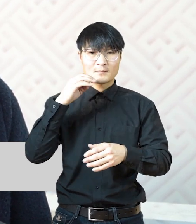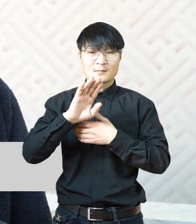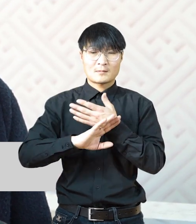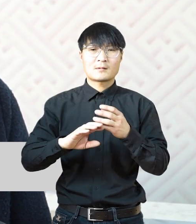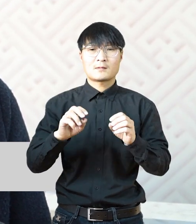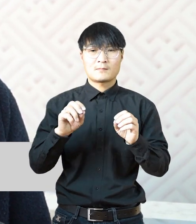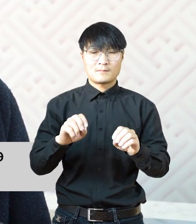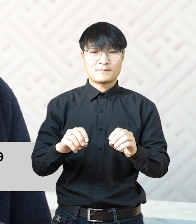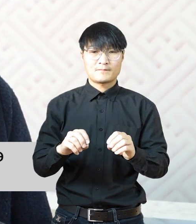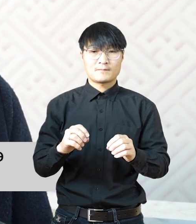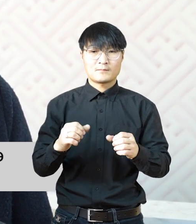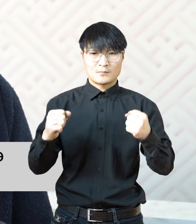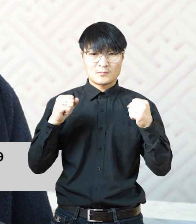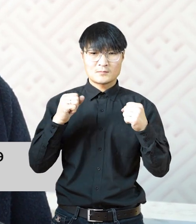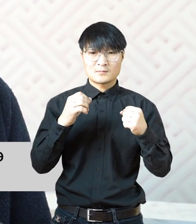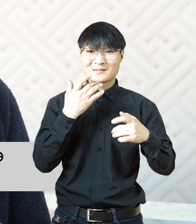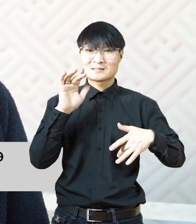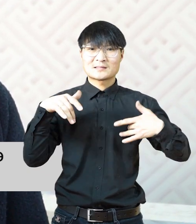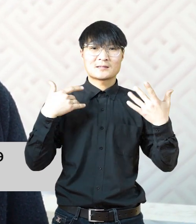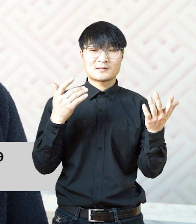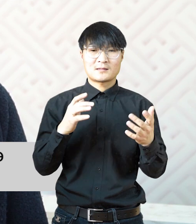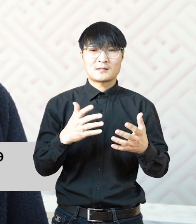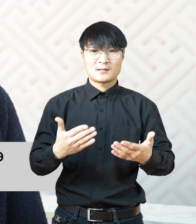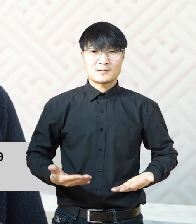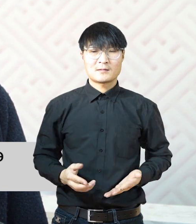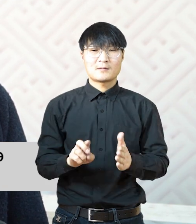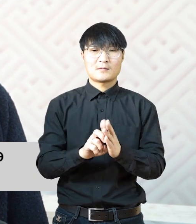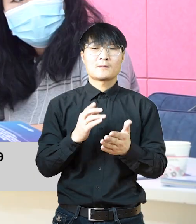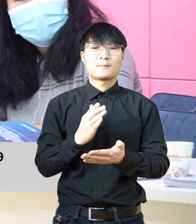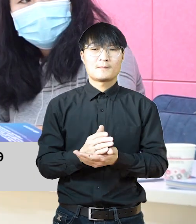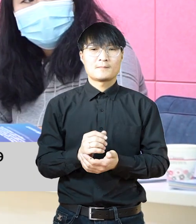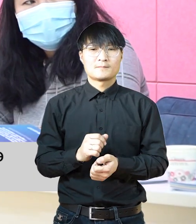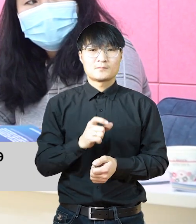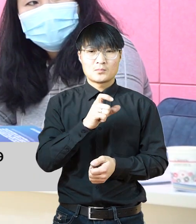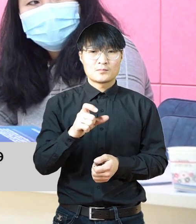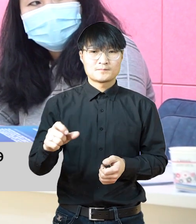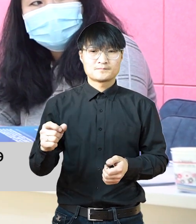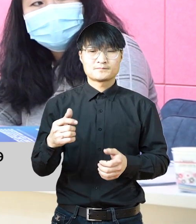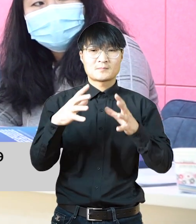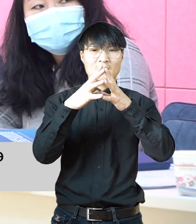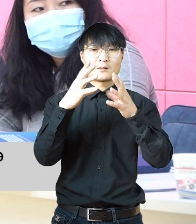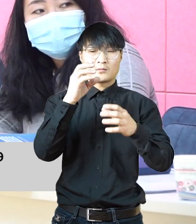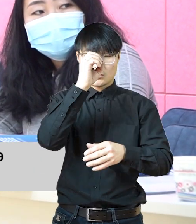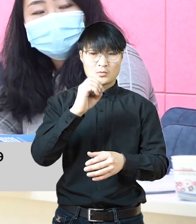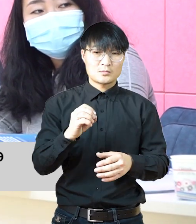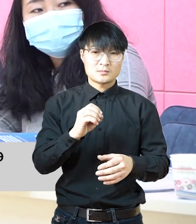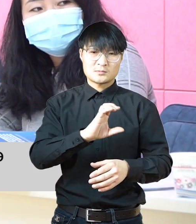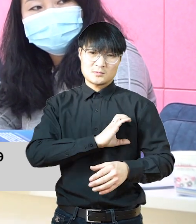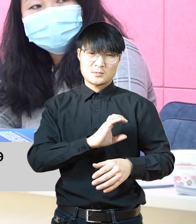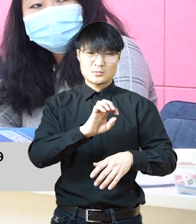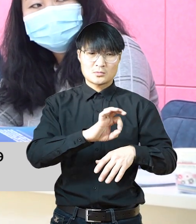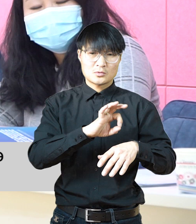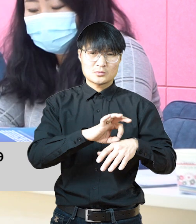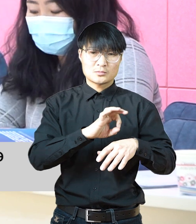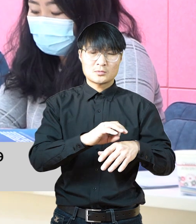ажилланаа. Тэ идэвхтэй байж чаднаа. Сайхан амьдарч чаднаа гэж ингэж хэлэх байна. Хүн амын эрдөө 10 орчим хувийн сэтгцийн тусламж үйлчилгээ